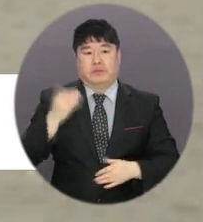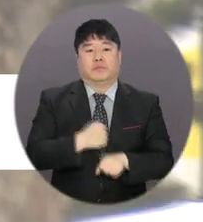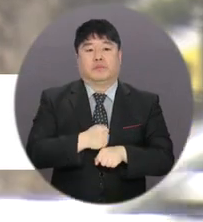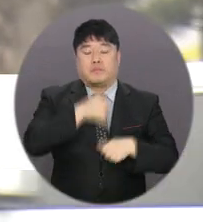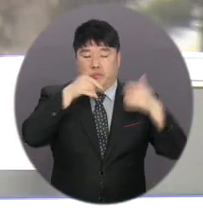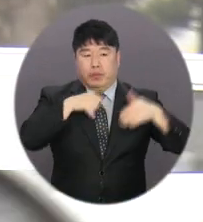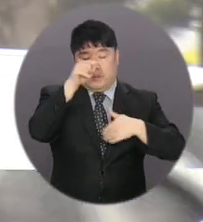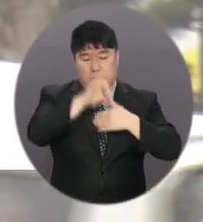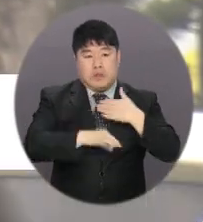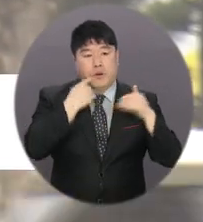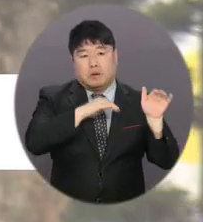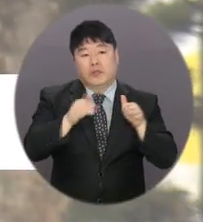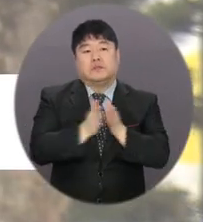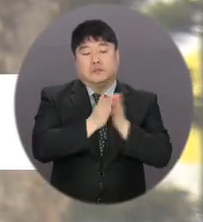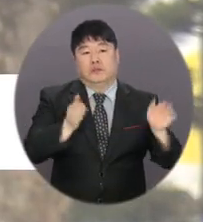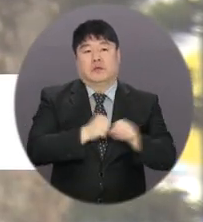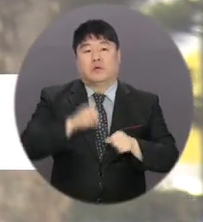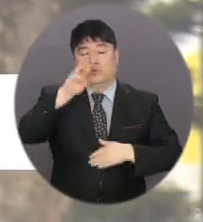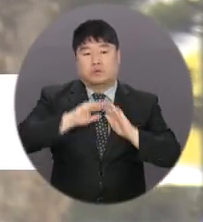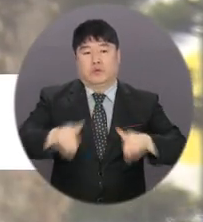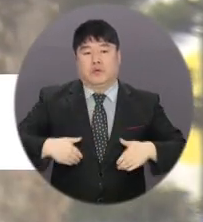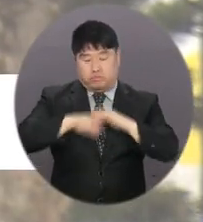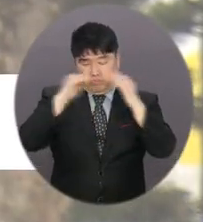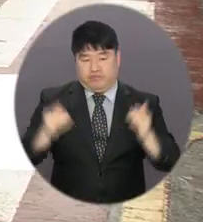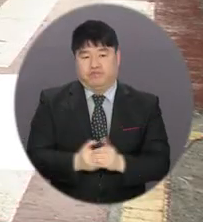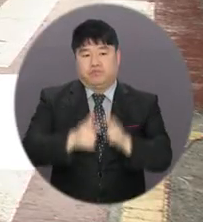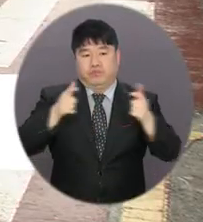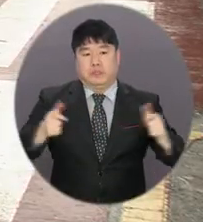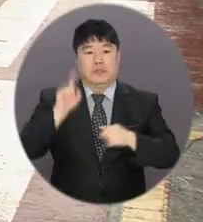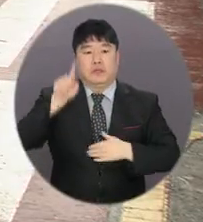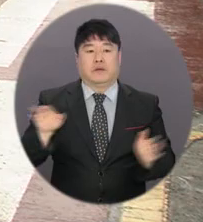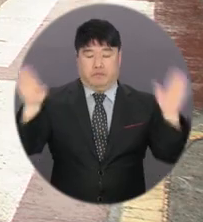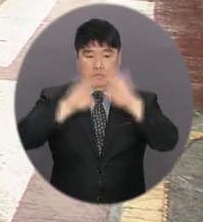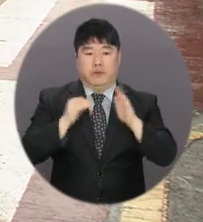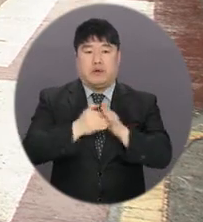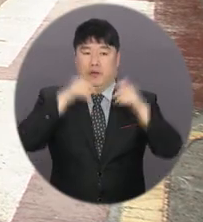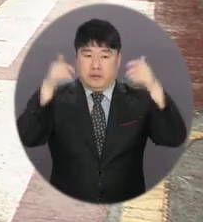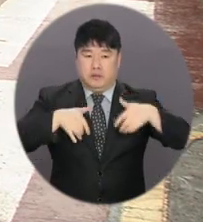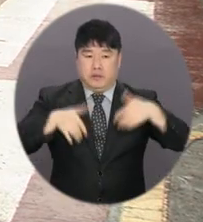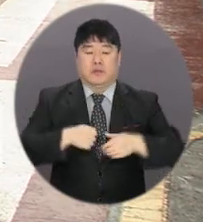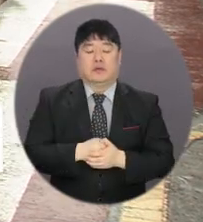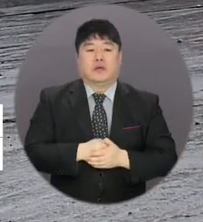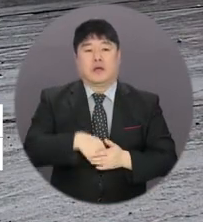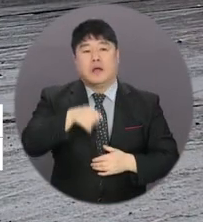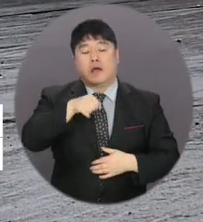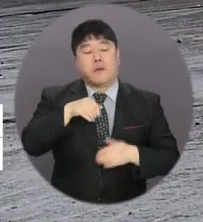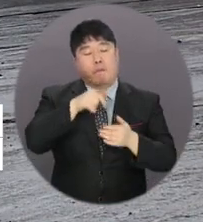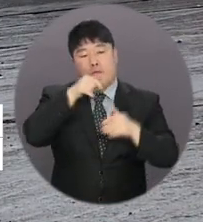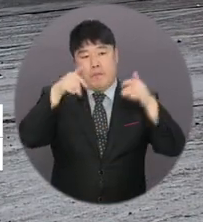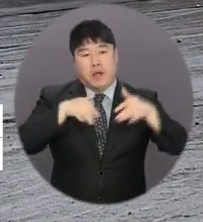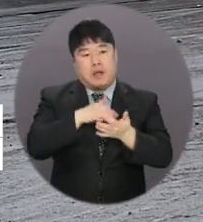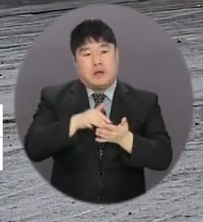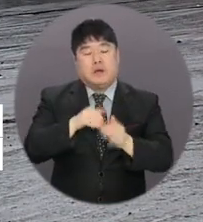비는 서해안부터 시작돼 광주와 전남 전 지역으로 확대되겠고 내일 밤까지 내릴 전망입니다. 예상 강수량은